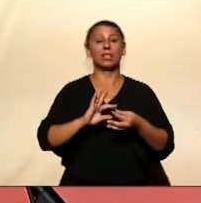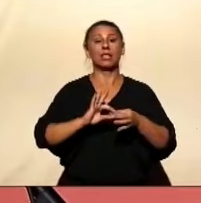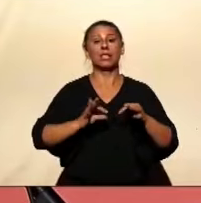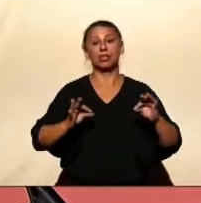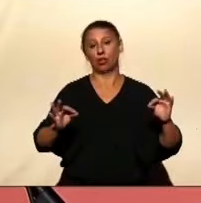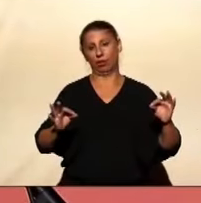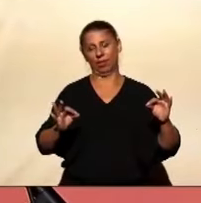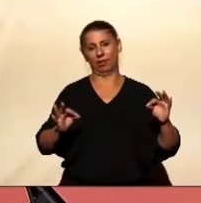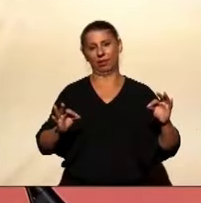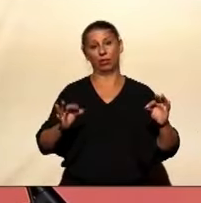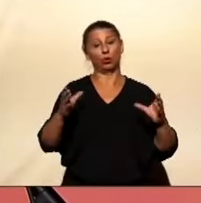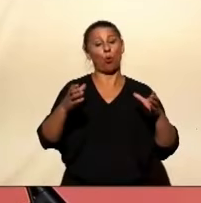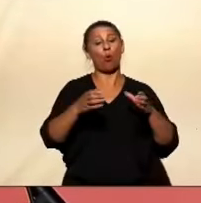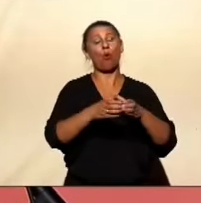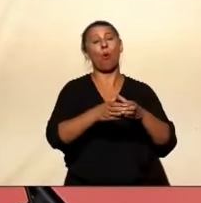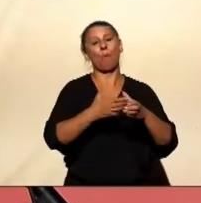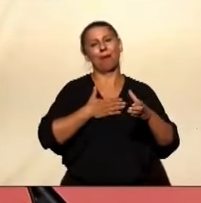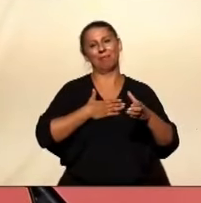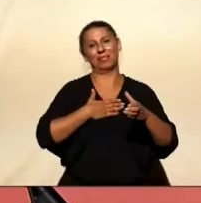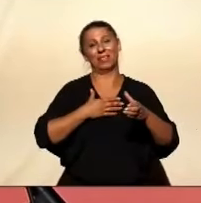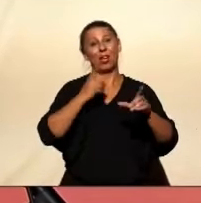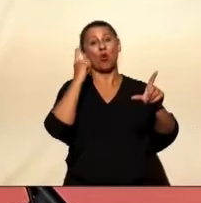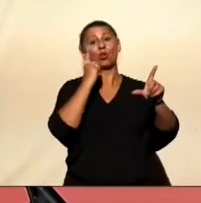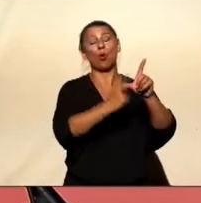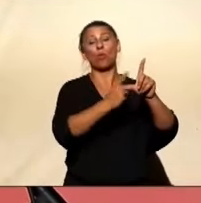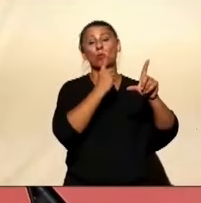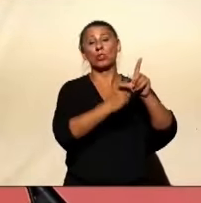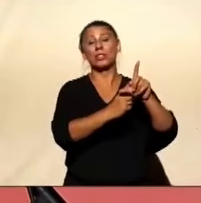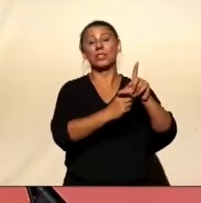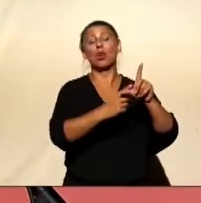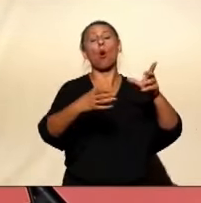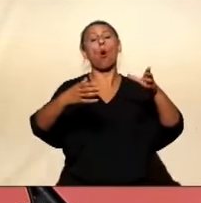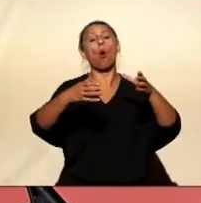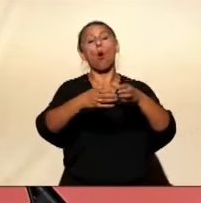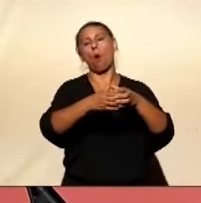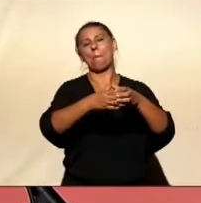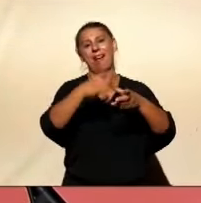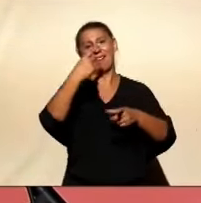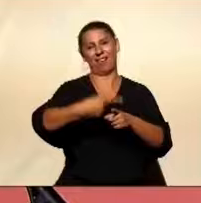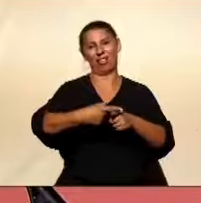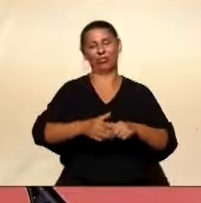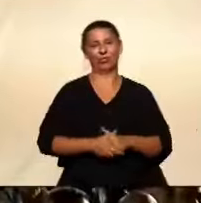ιστορία το κόμμα μας, το Κομμουνιστικό Κόμμα Ελλάδας.